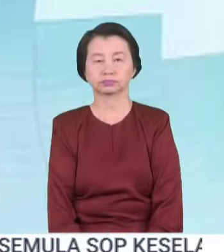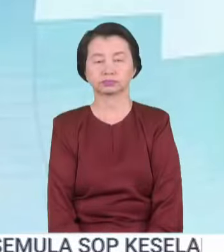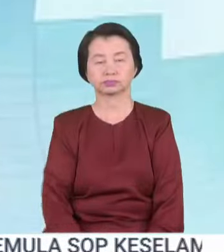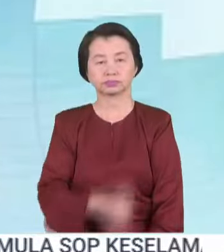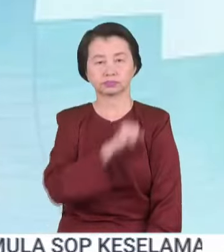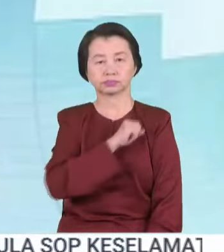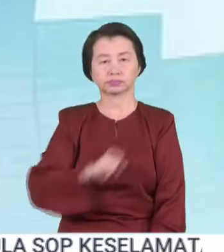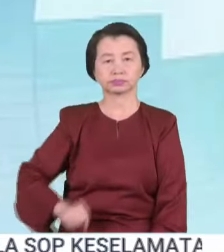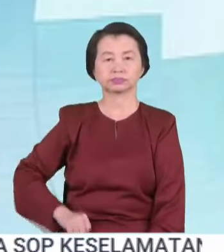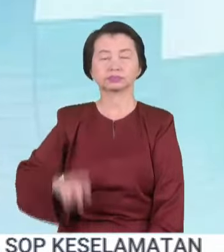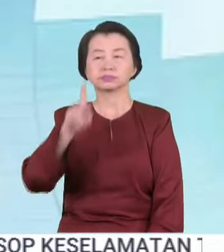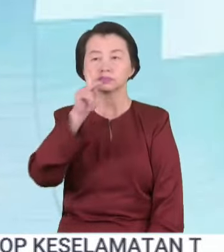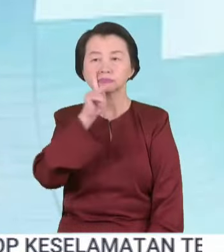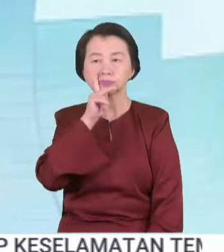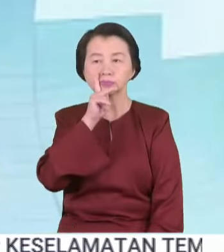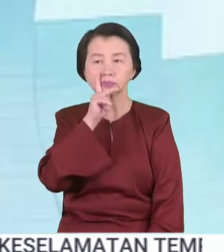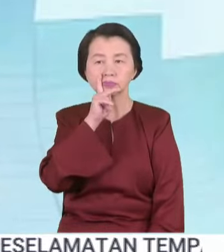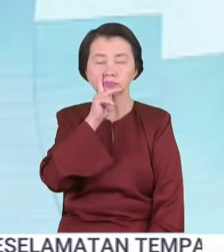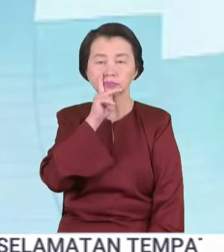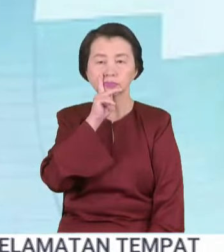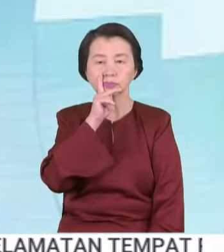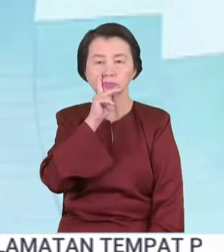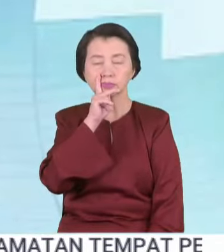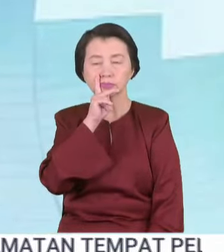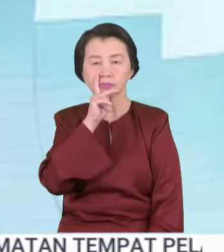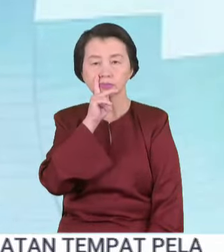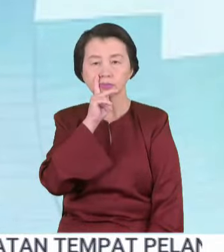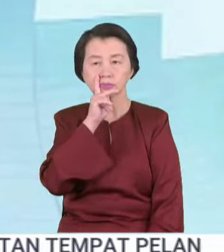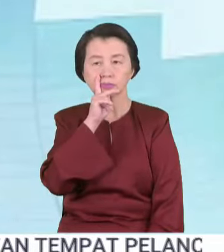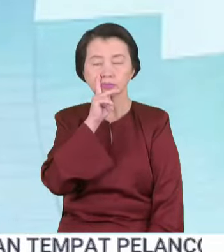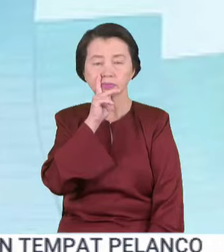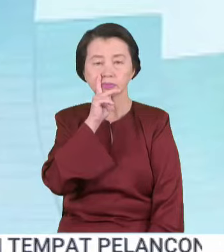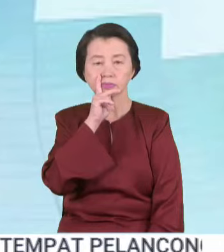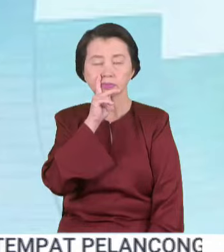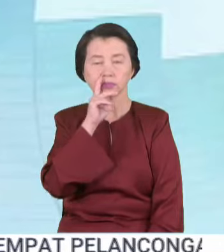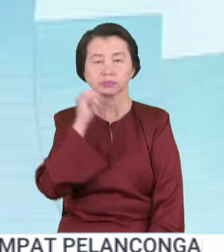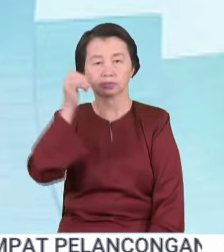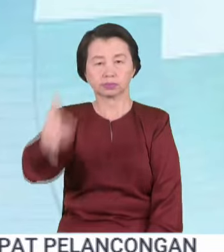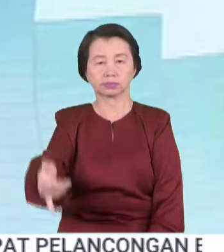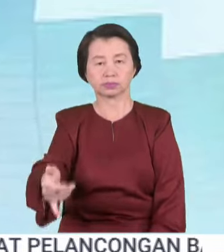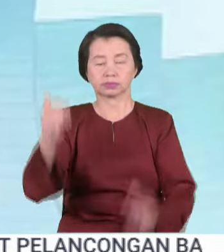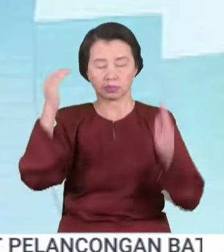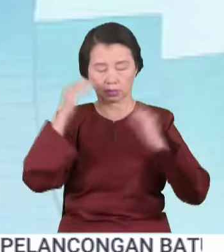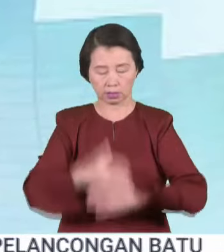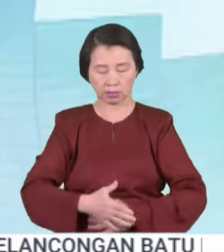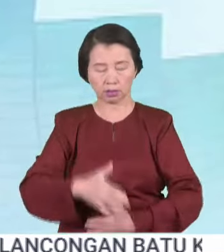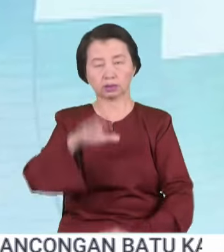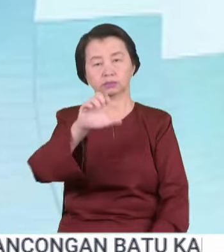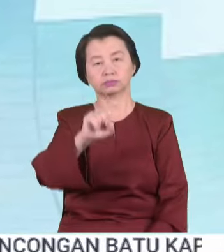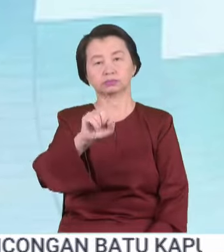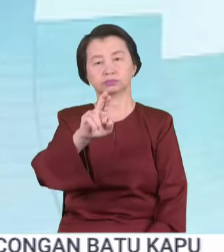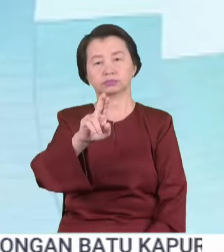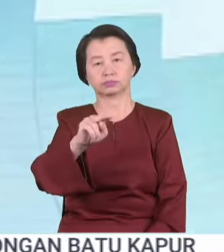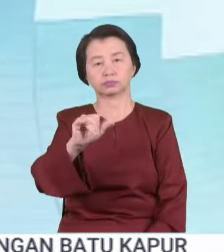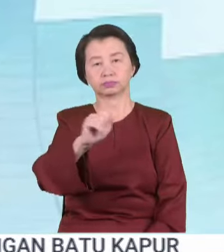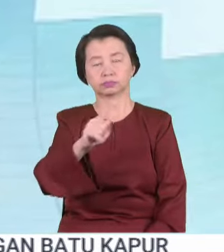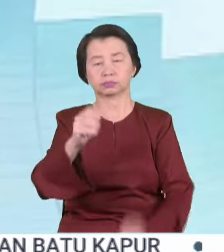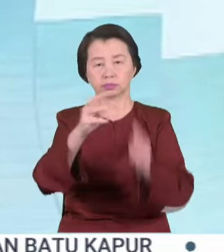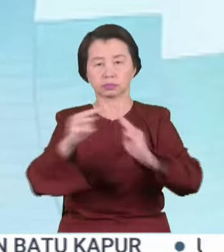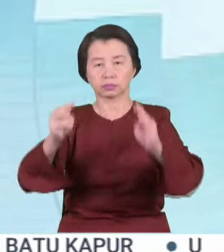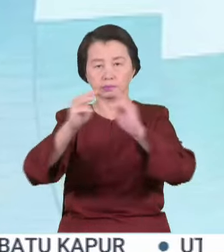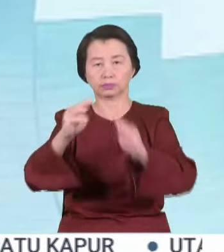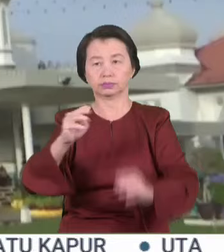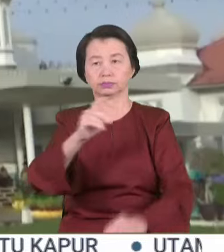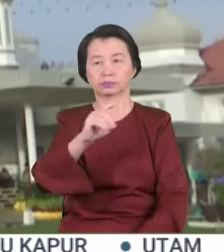Sultan Kedah Al-Aminul Karim Sultan Salahuddin Ibni Almarhum Sultan Badrissyah berangkat menunaikan solat sunat Hari Raya Aidilfitri di Masjid